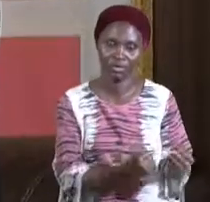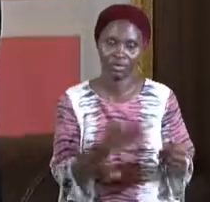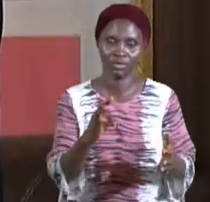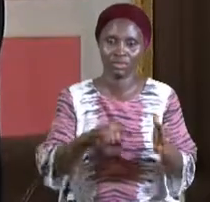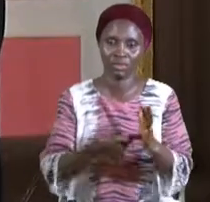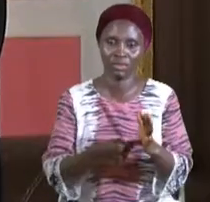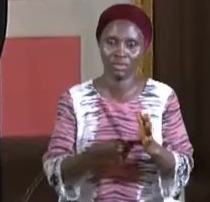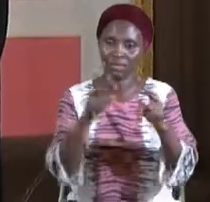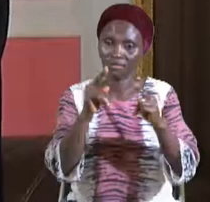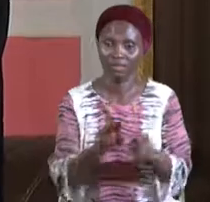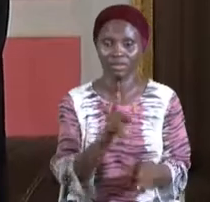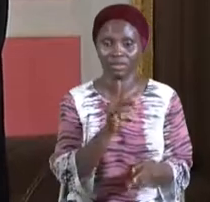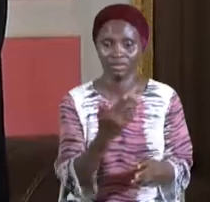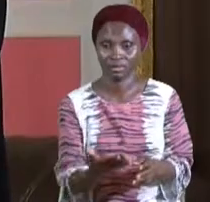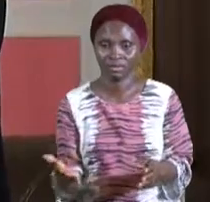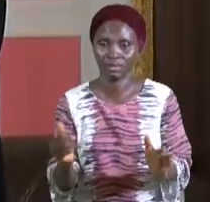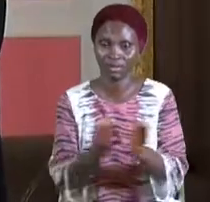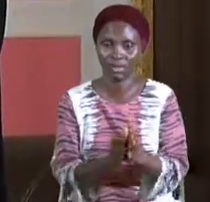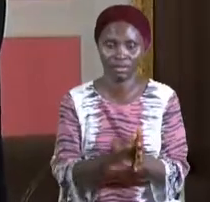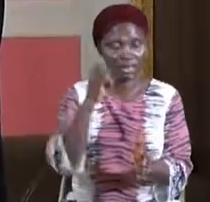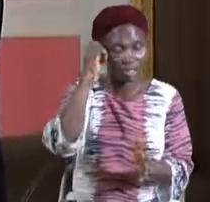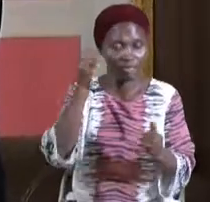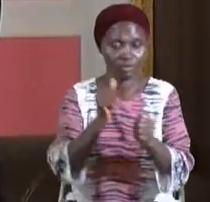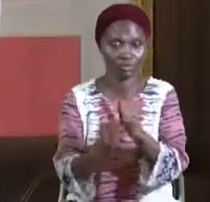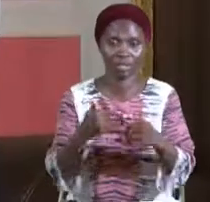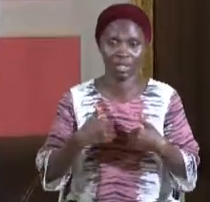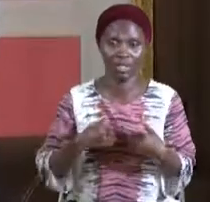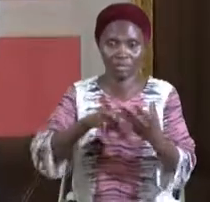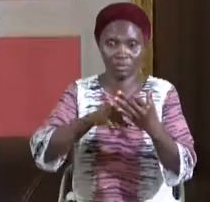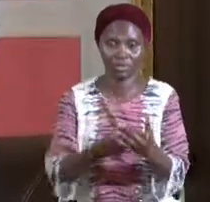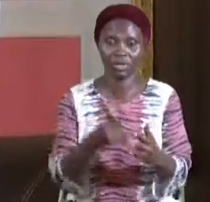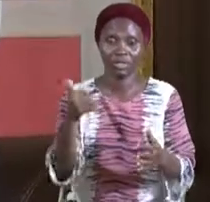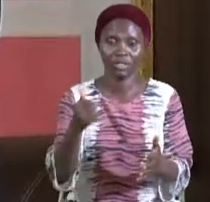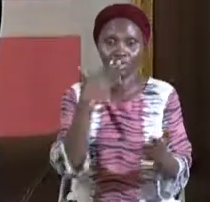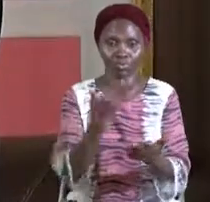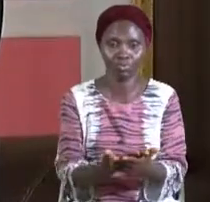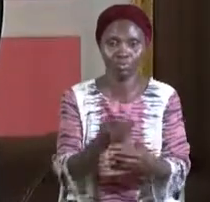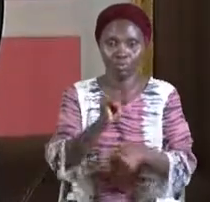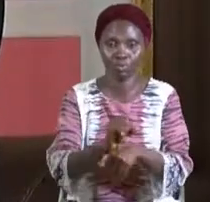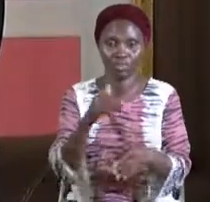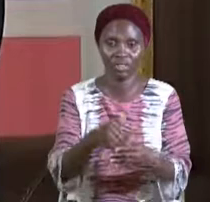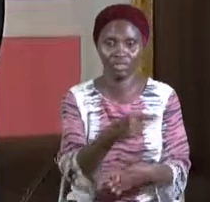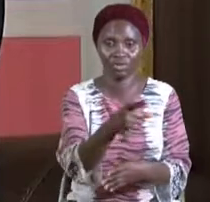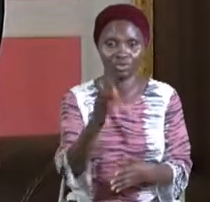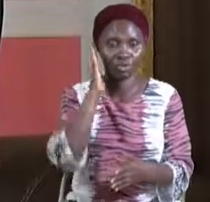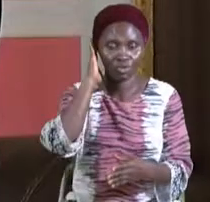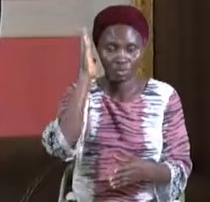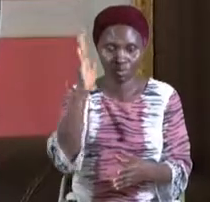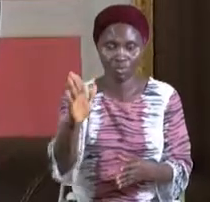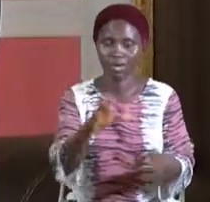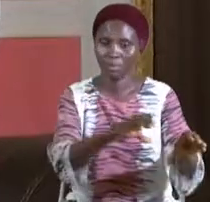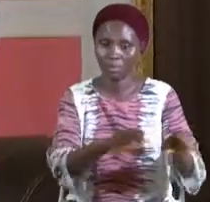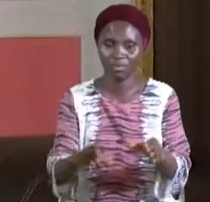celui qui a commencé en vous cette bonne œuvre la rendra parfaite pour